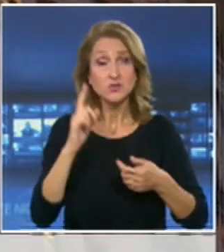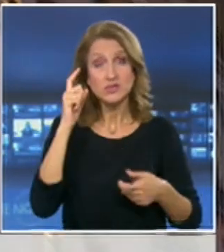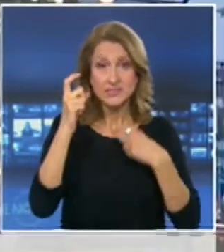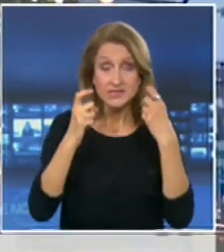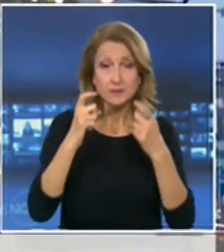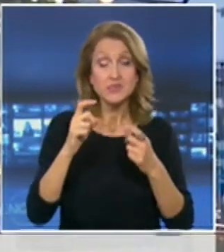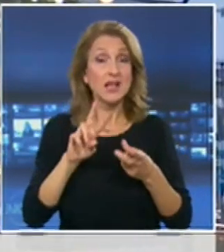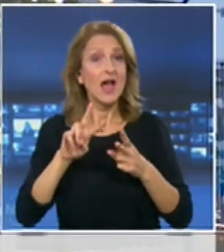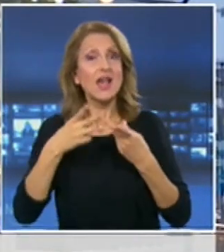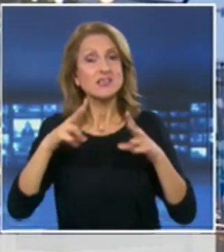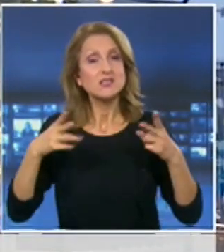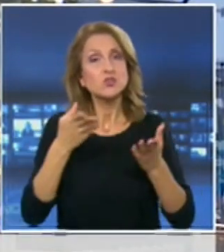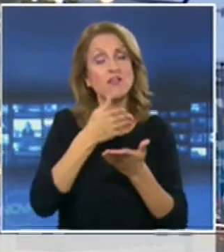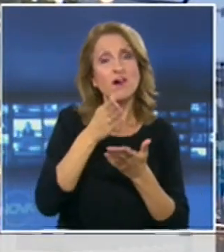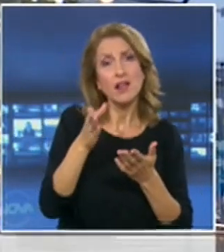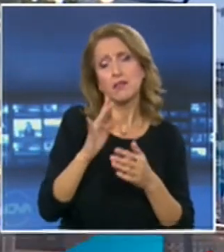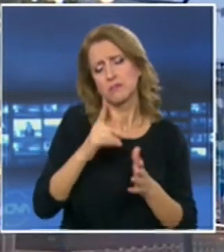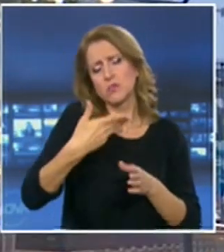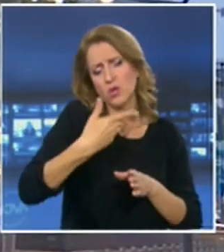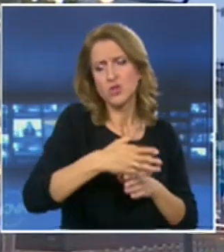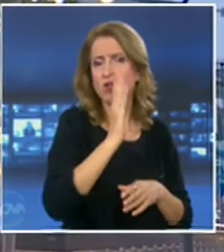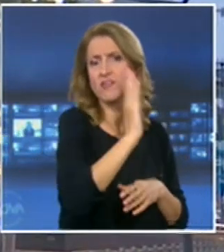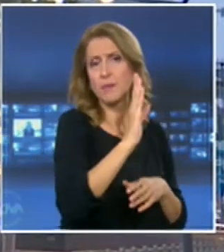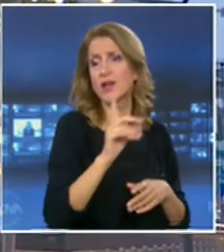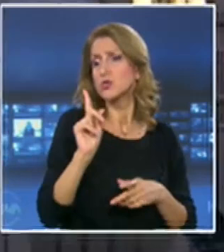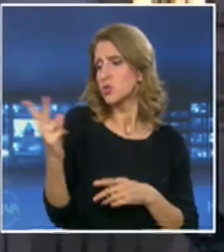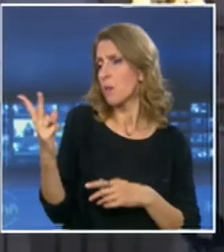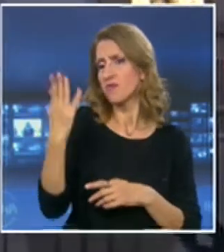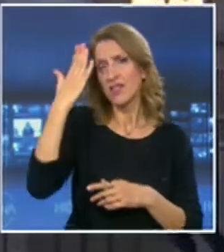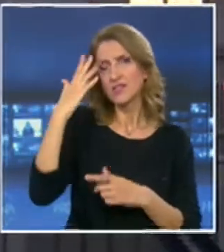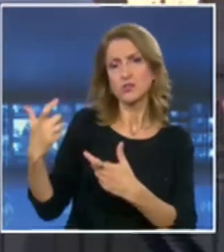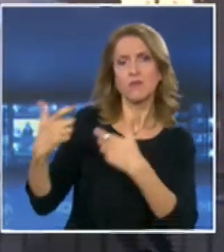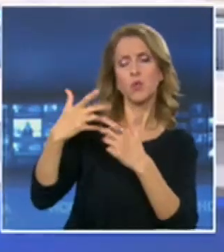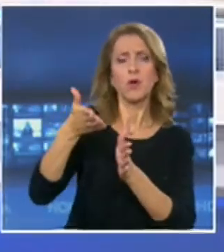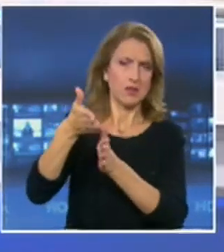включително продължаване напред без страните, които блокират.